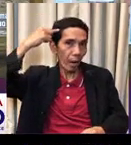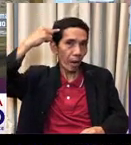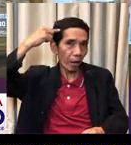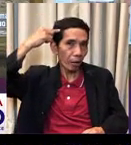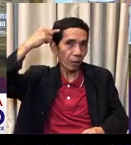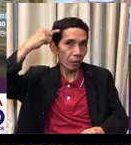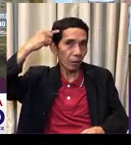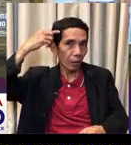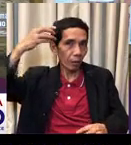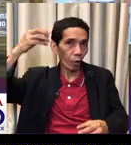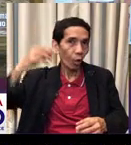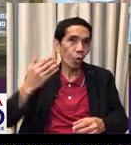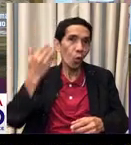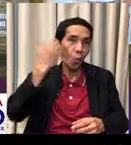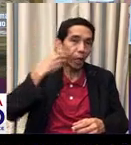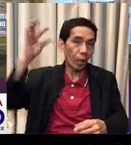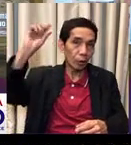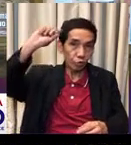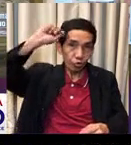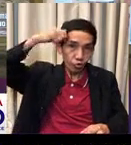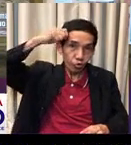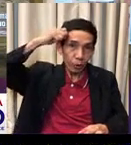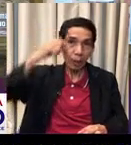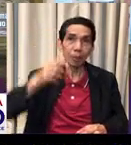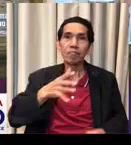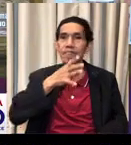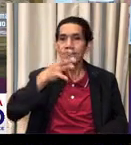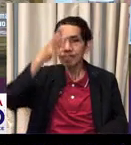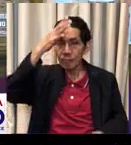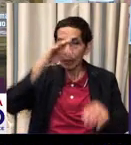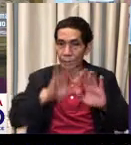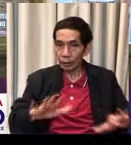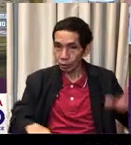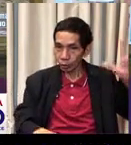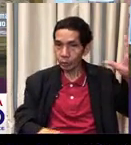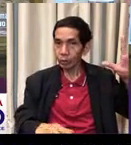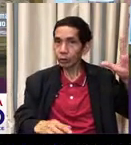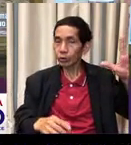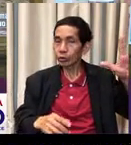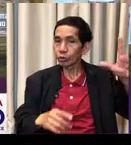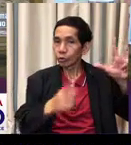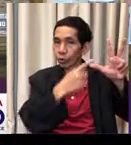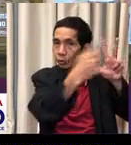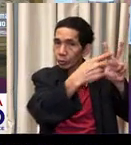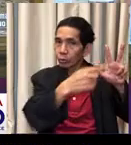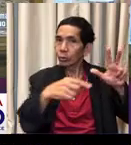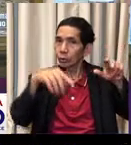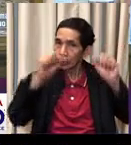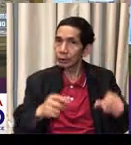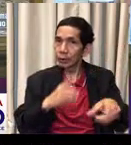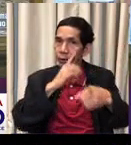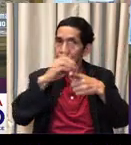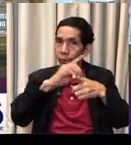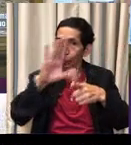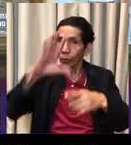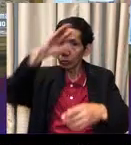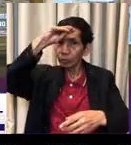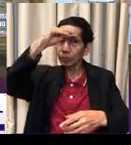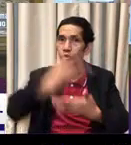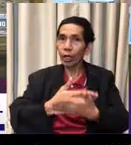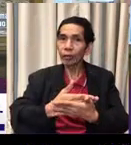Baka nahulugan kayo ng tornilyo. Sa mga magulang ng bata na yon, kung hindi nyo kayang disiplinahin ang anak ninyo,